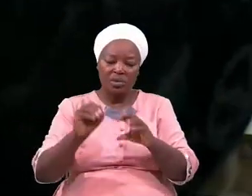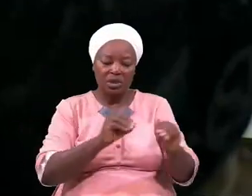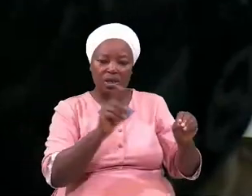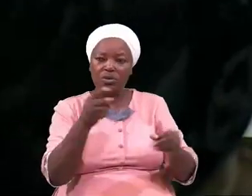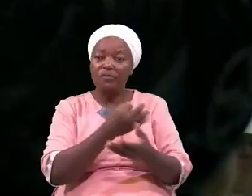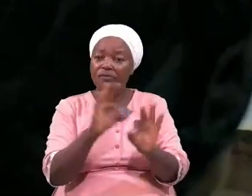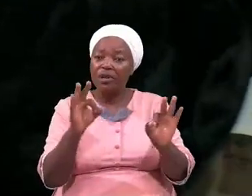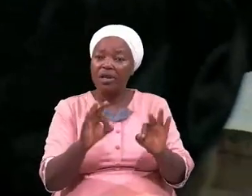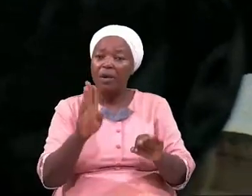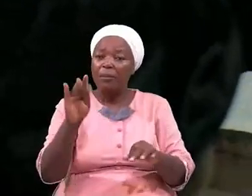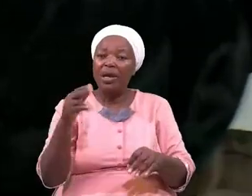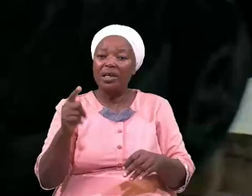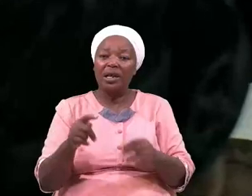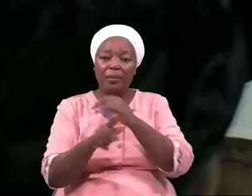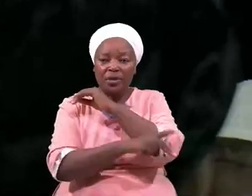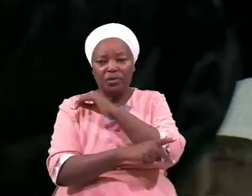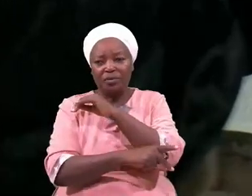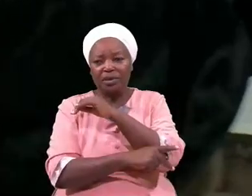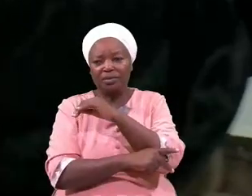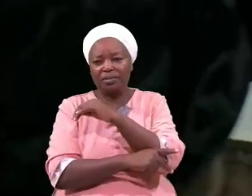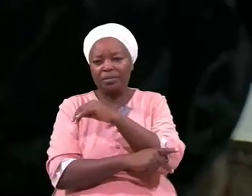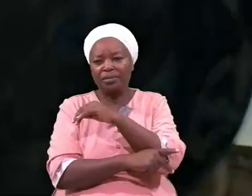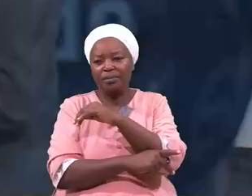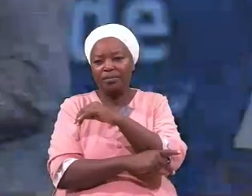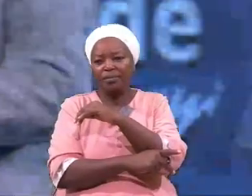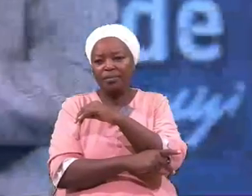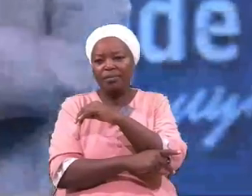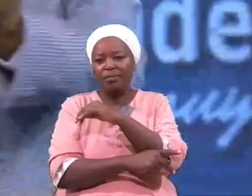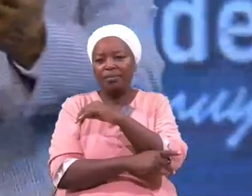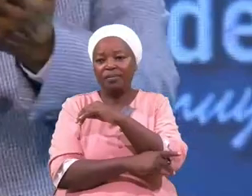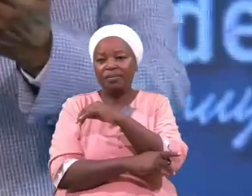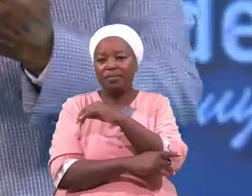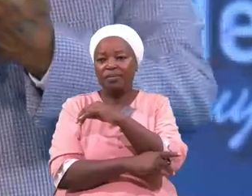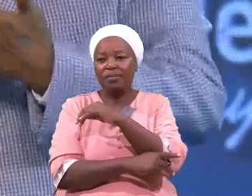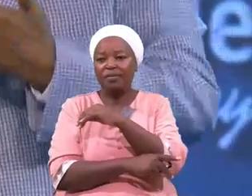voulez qu'il vous affranchisse par la Pâque?